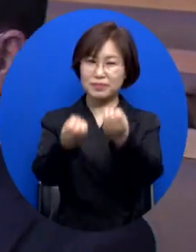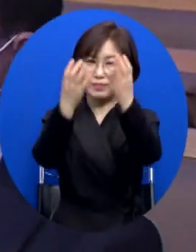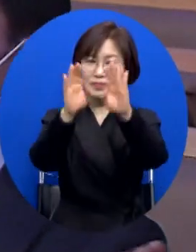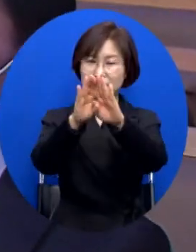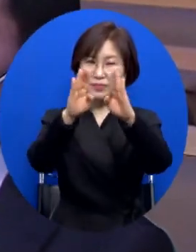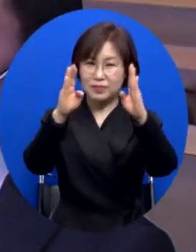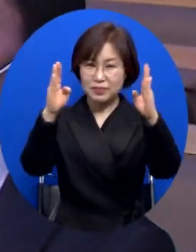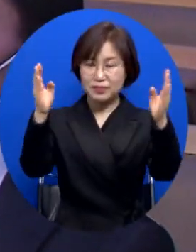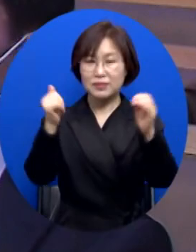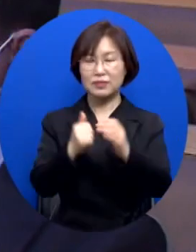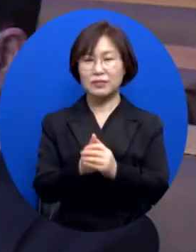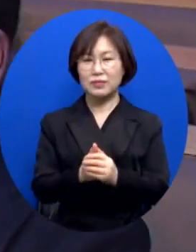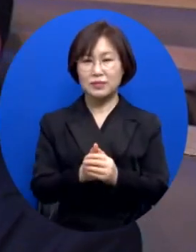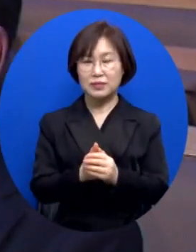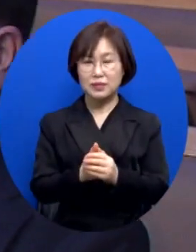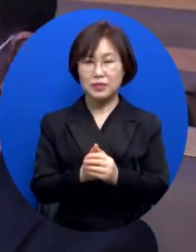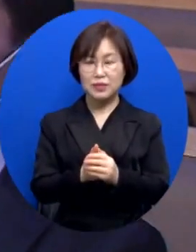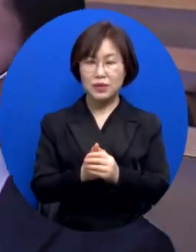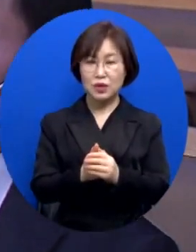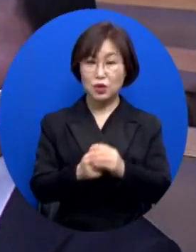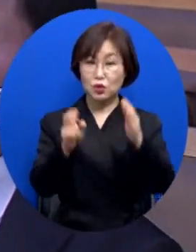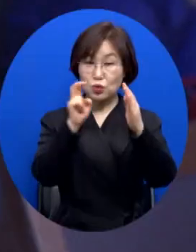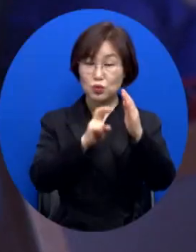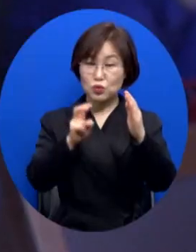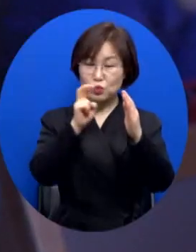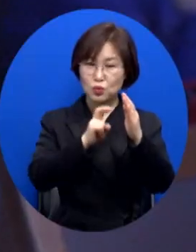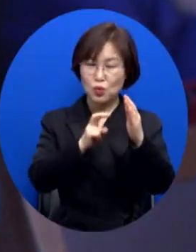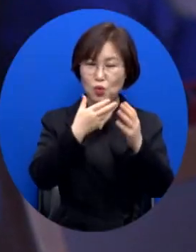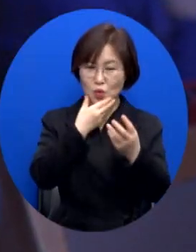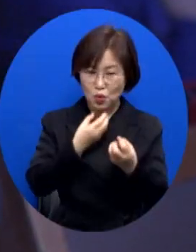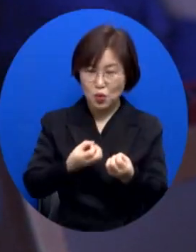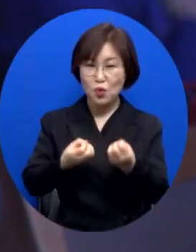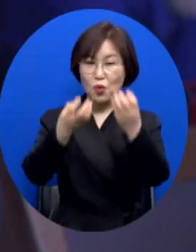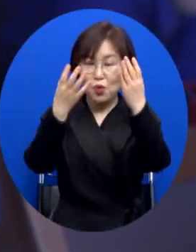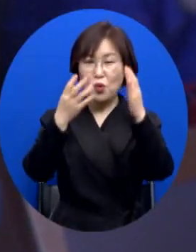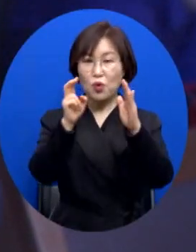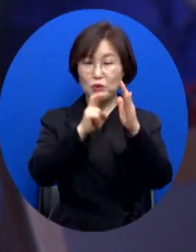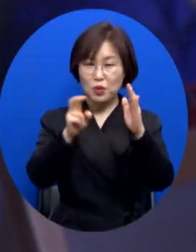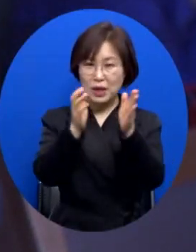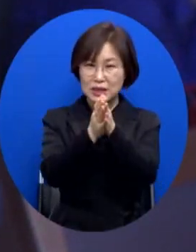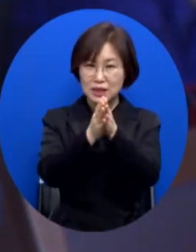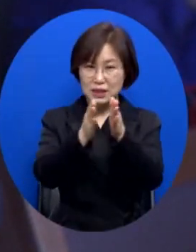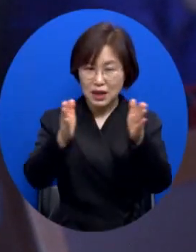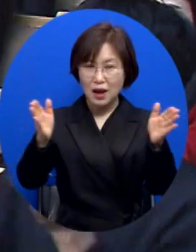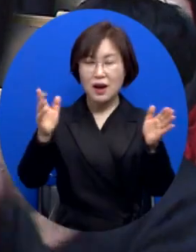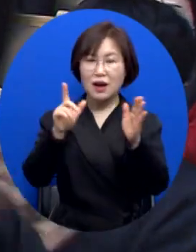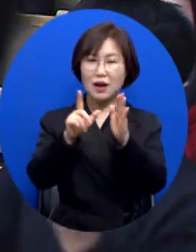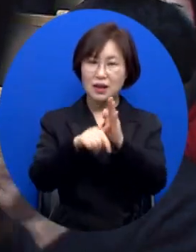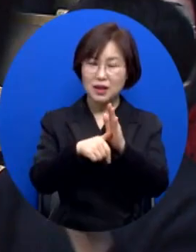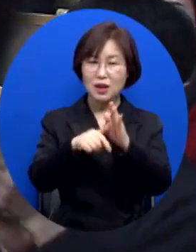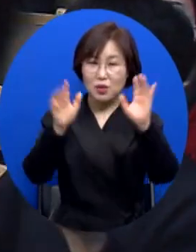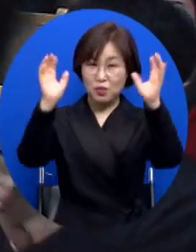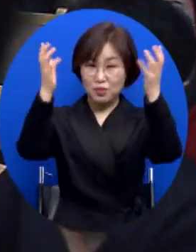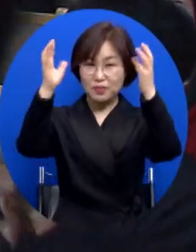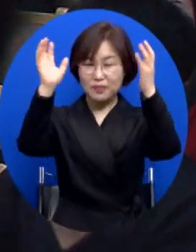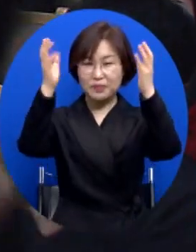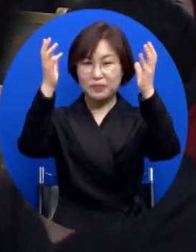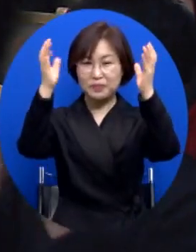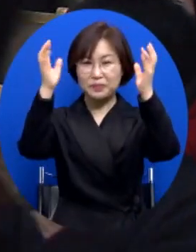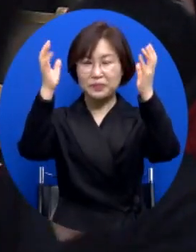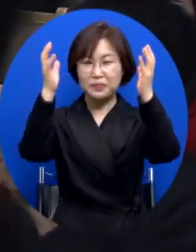민수기 6장에 담긴 축복송이 시작되고 은혜로운 찬양이 끝나자 관객들의 우레와 같은